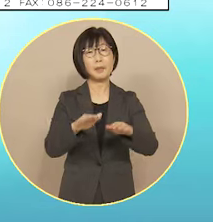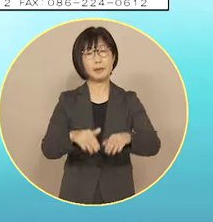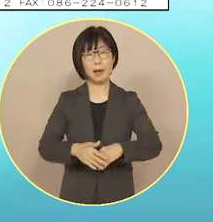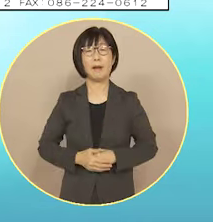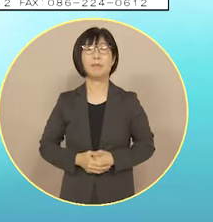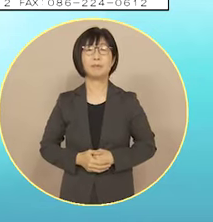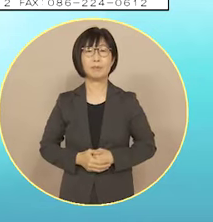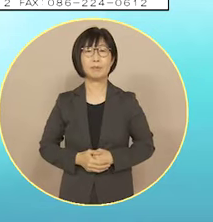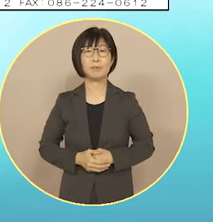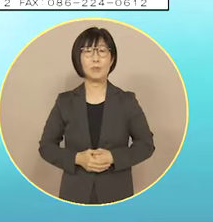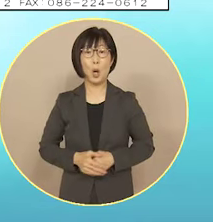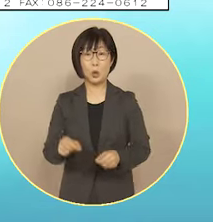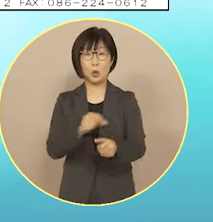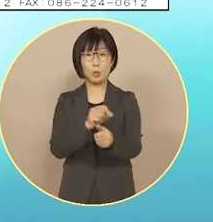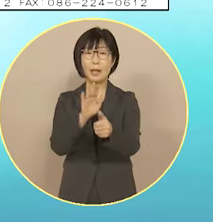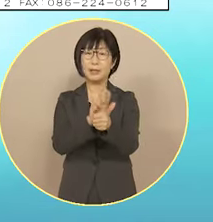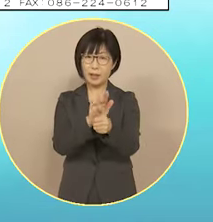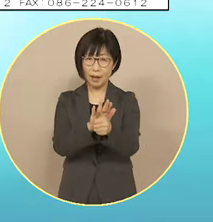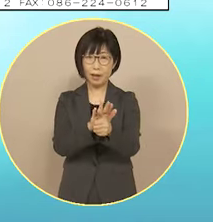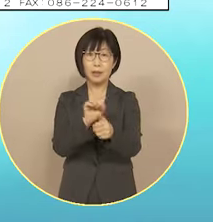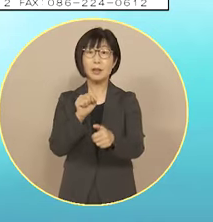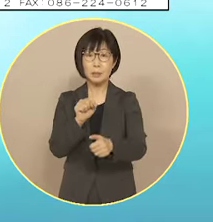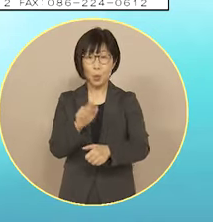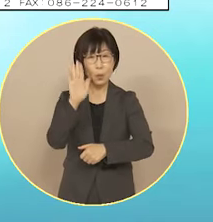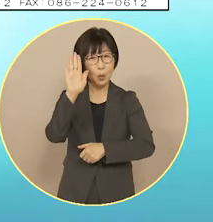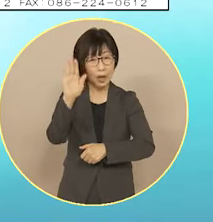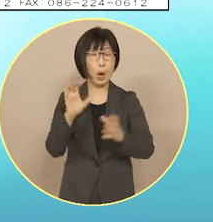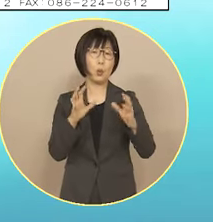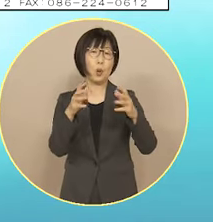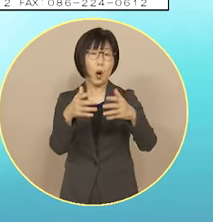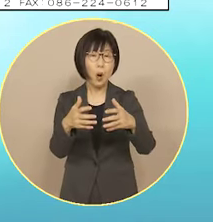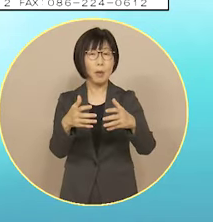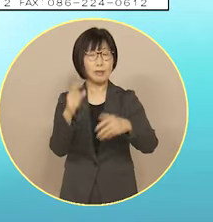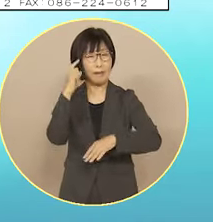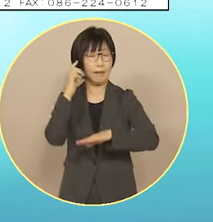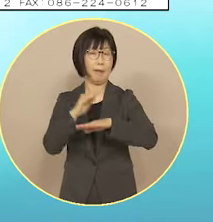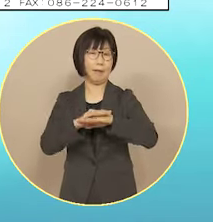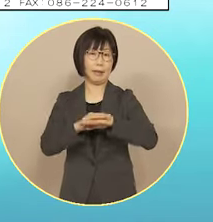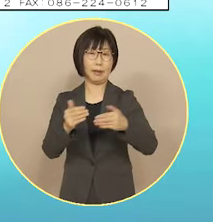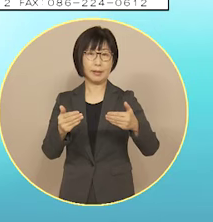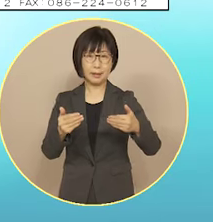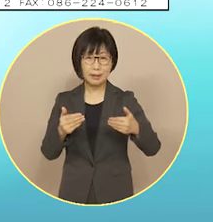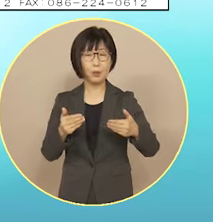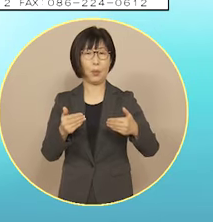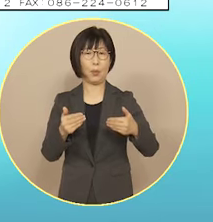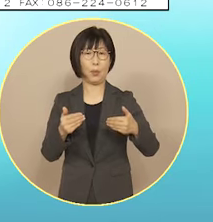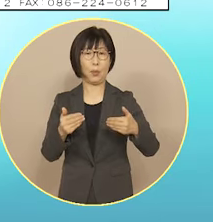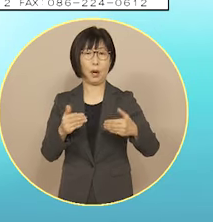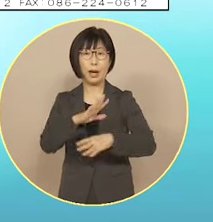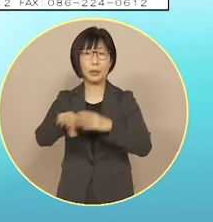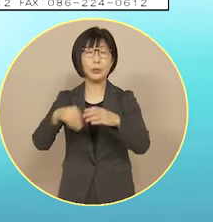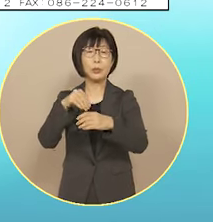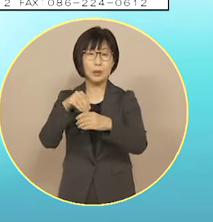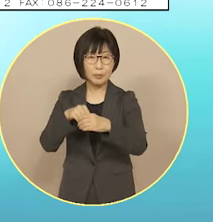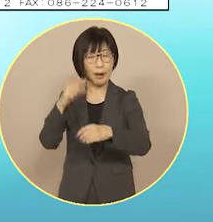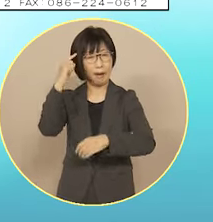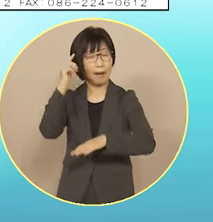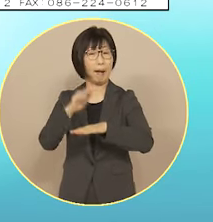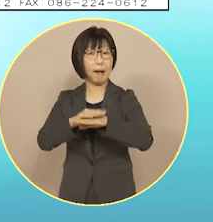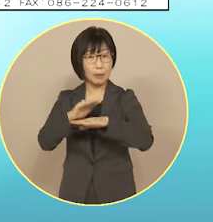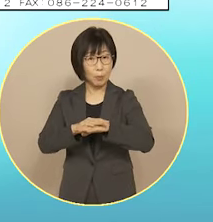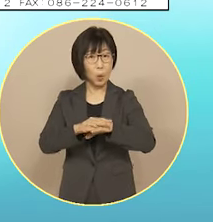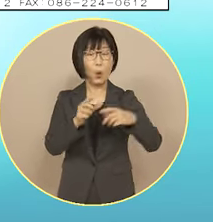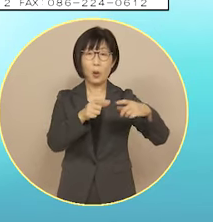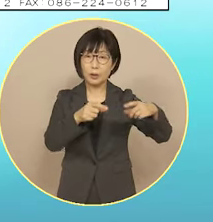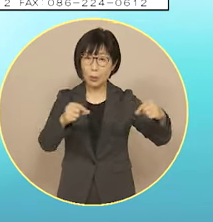次第ですでまこの特別支援にもこれからはあのグローバルな視点が必要だと思っていますインクルーシブという考え方も